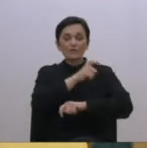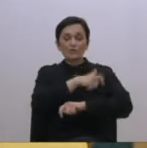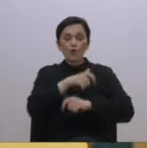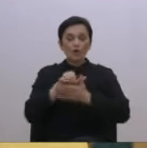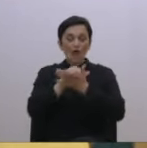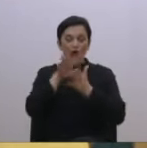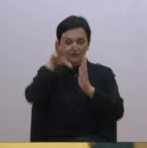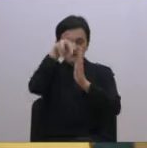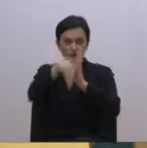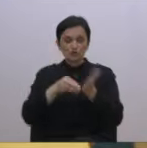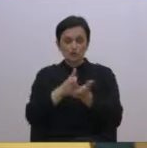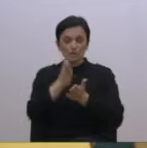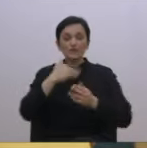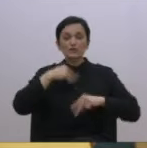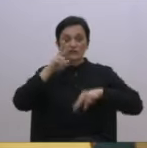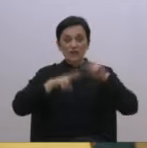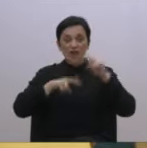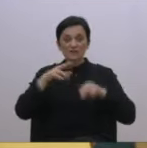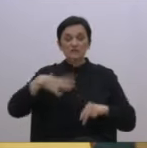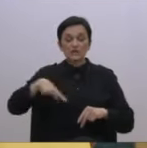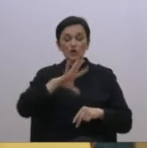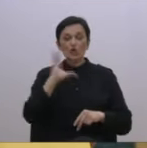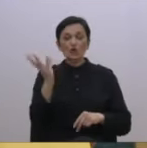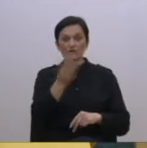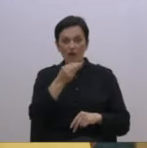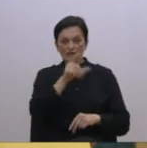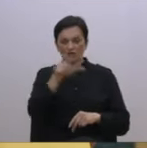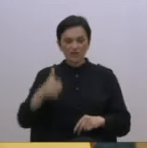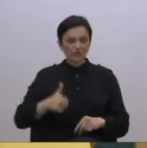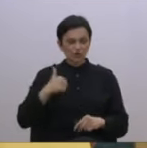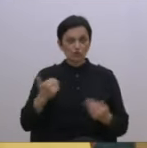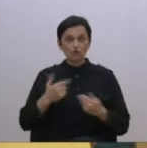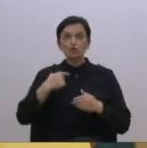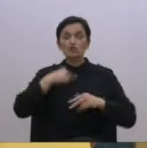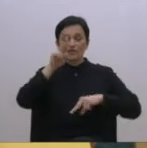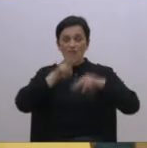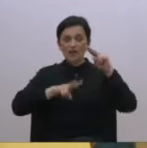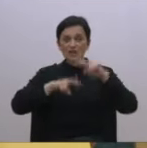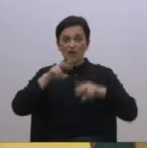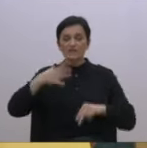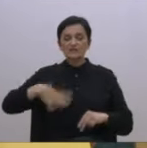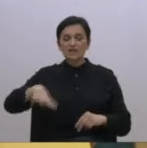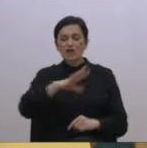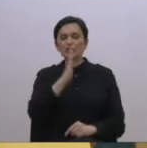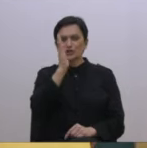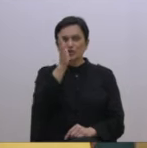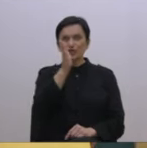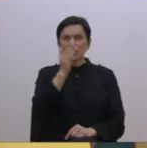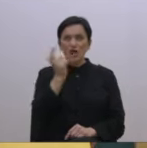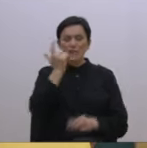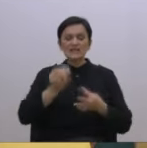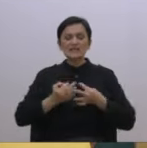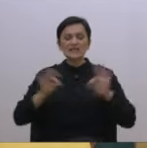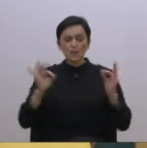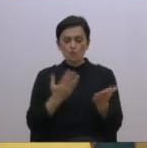გაწევრიანებას. ჩვენ ავაშენებთ საქართველოს, სადაც ყველა ადამიანი ღირსეულად იცხოვრებს. ჩვენ ავაშენებთ საქართველოს, რომელიც იქნება